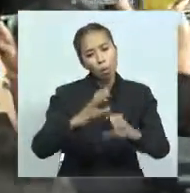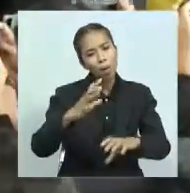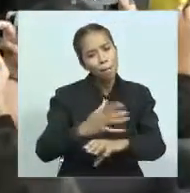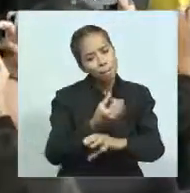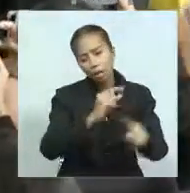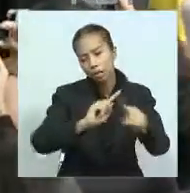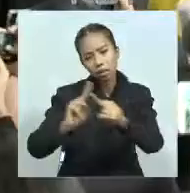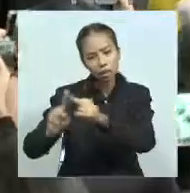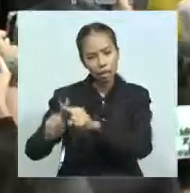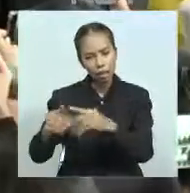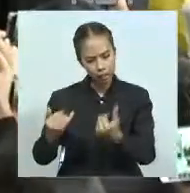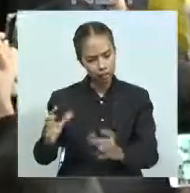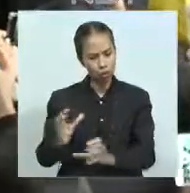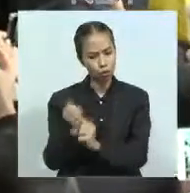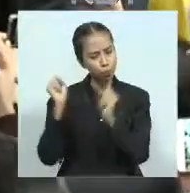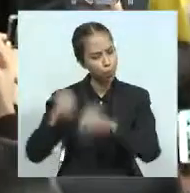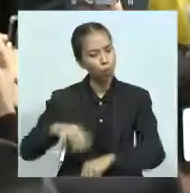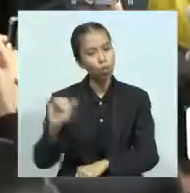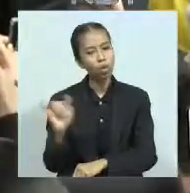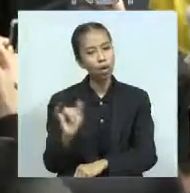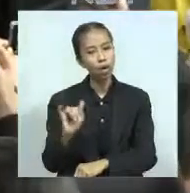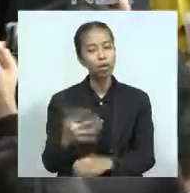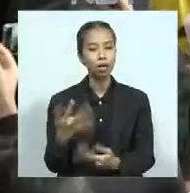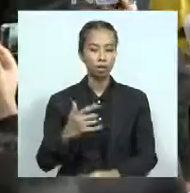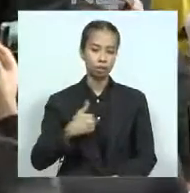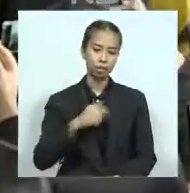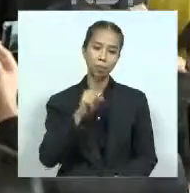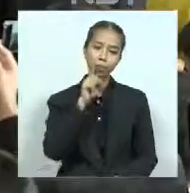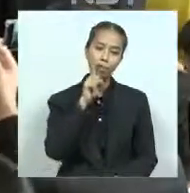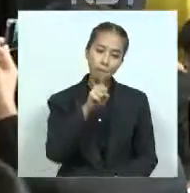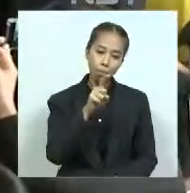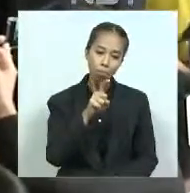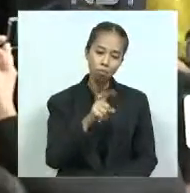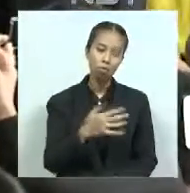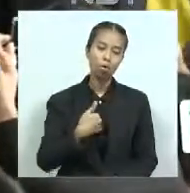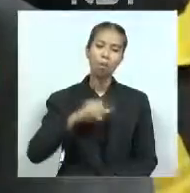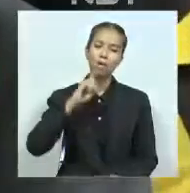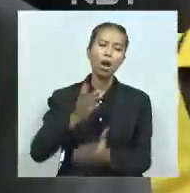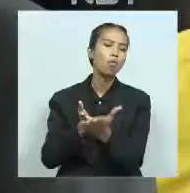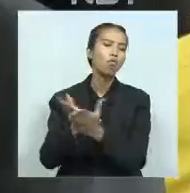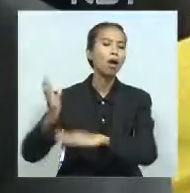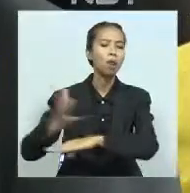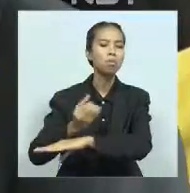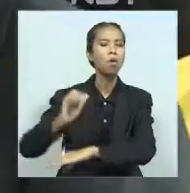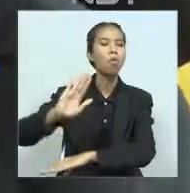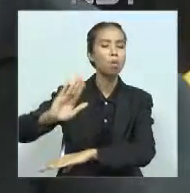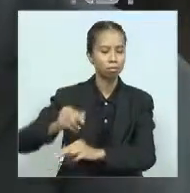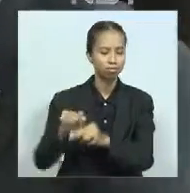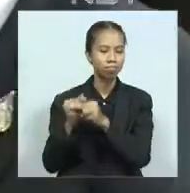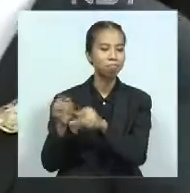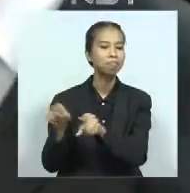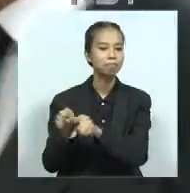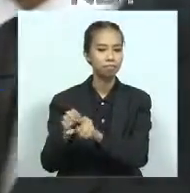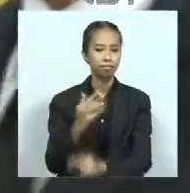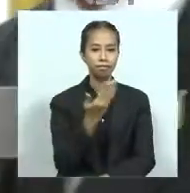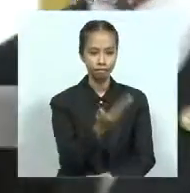ที่ยังไม่ลงตัวผู้สื่อข่าวถามไปนะคะท่านบอกว่าอันนี้ก็ต้องไปถามกับฝ่ายการเมืองเช่นเดียวกันไปฟังประเด็นนี้เพิ่ม